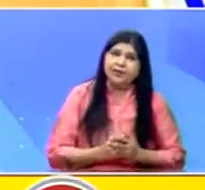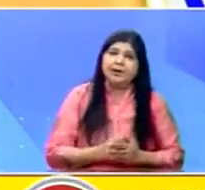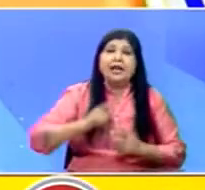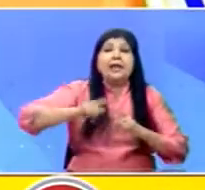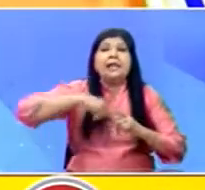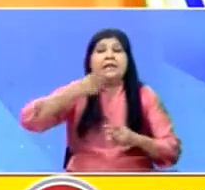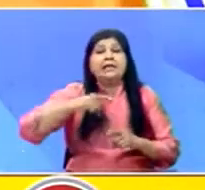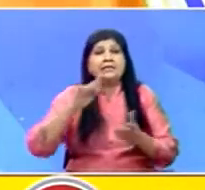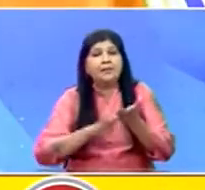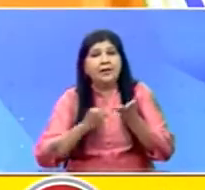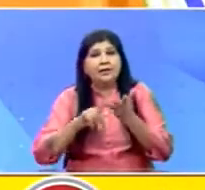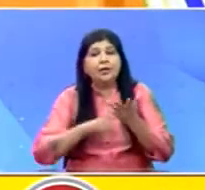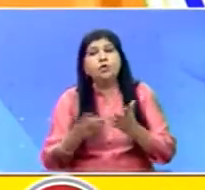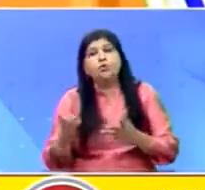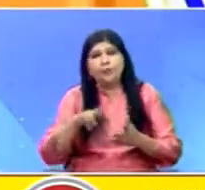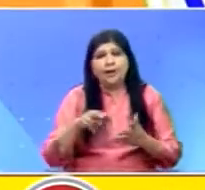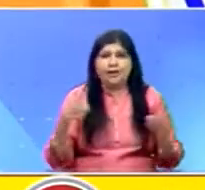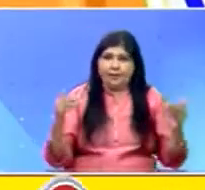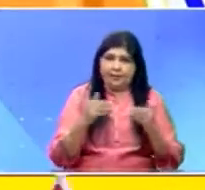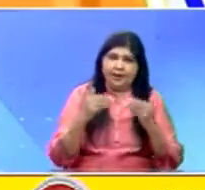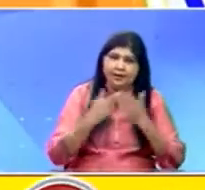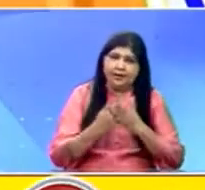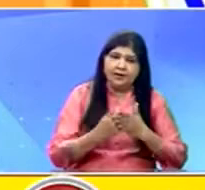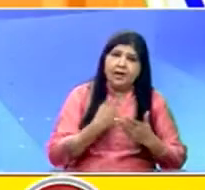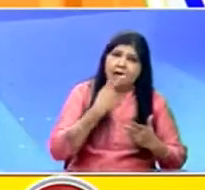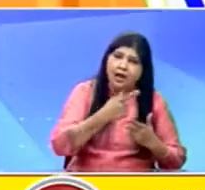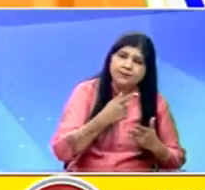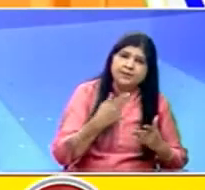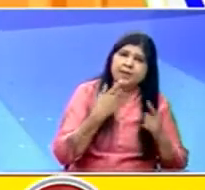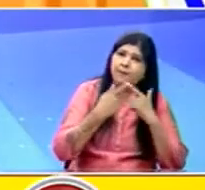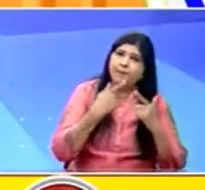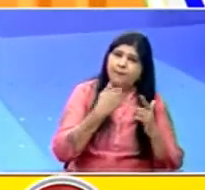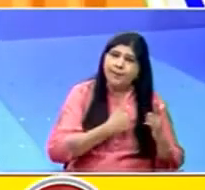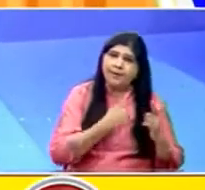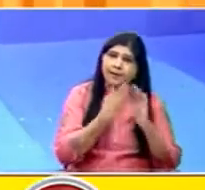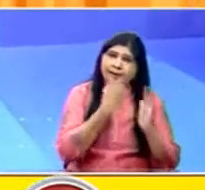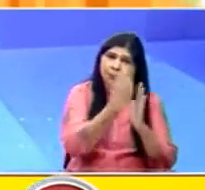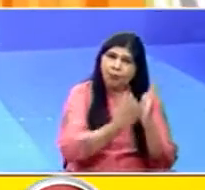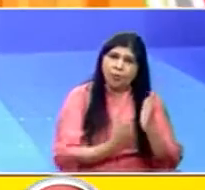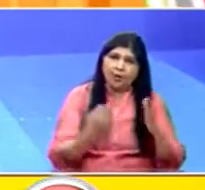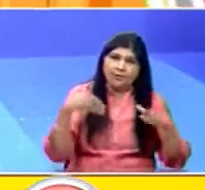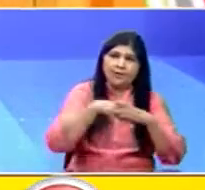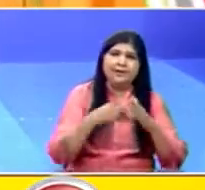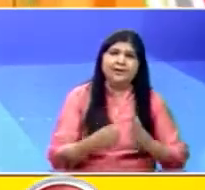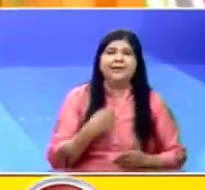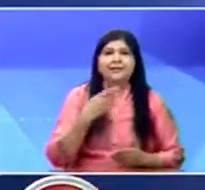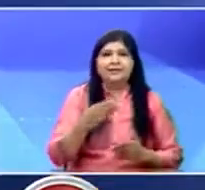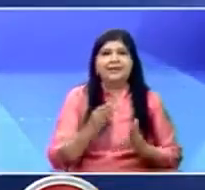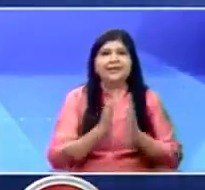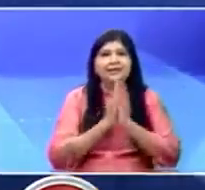अगले माह एक बार फिर आपसे मन की बात होगी। बहुत बहुत धन्यवाद।